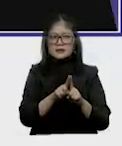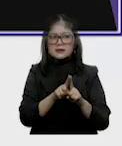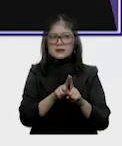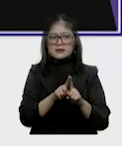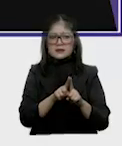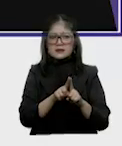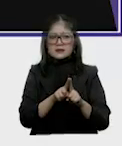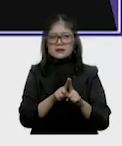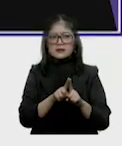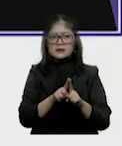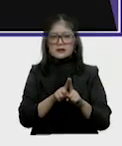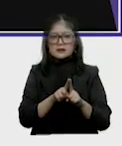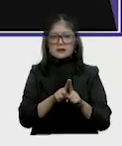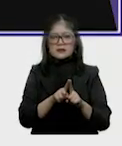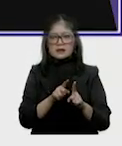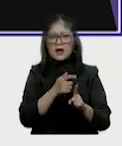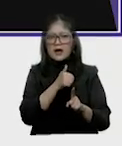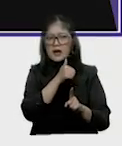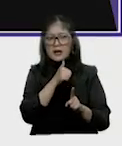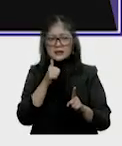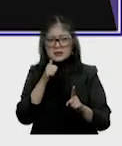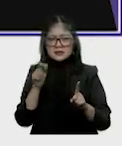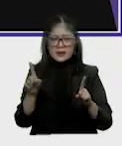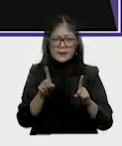Sama Anies Baswedan dengan